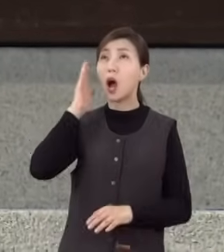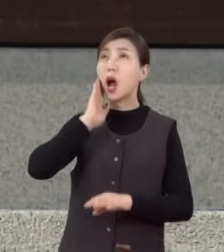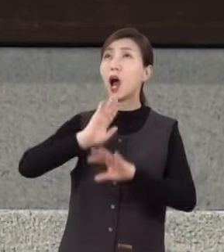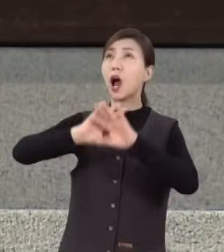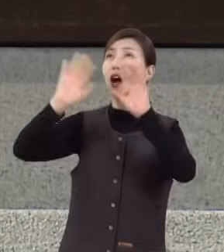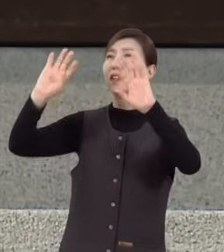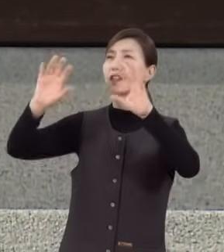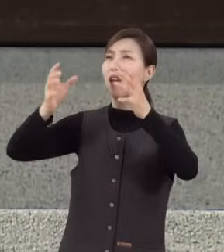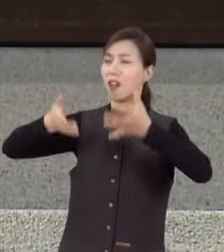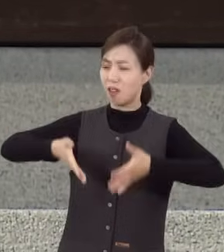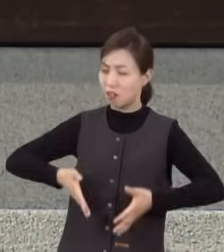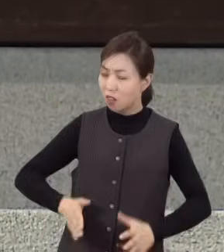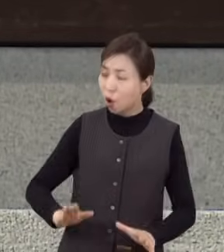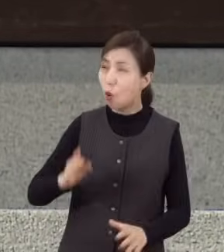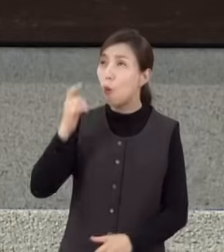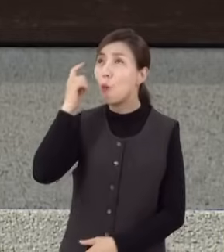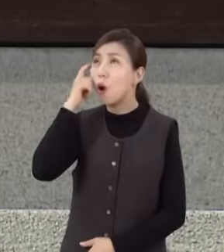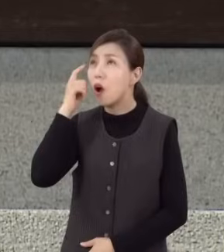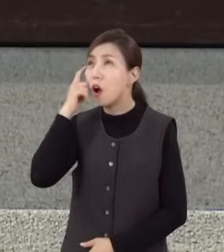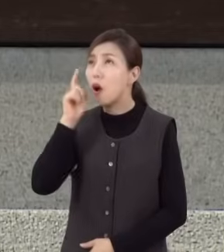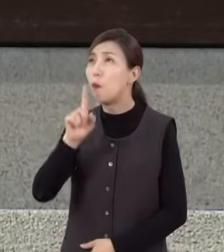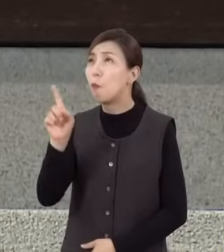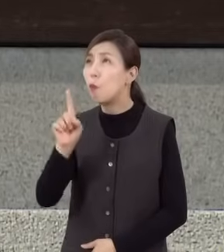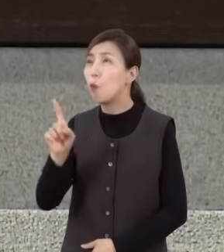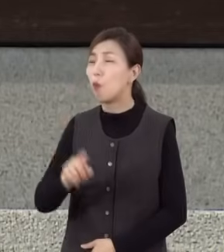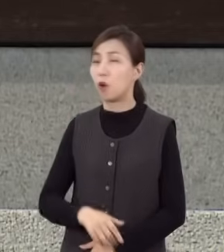이제 이게 핵심이에요. 잘 들으세요.